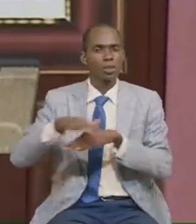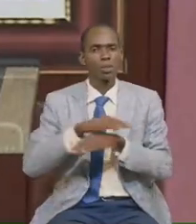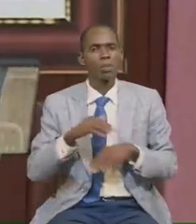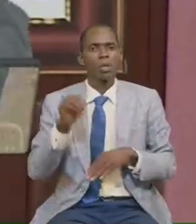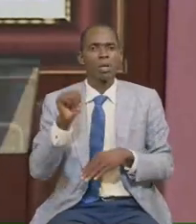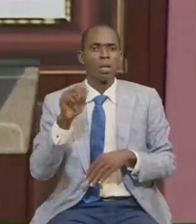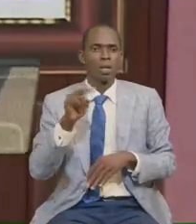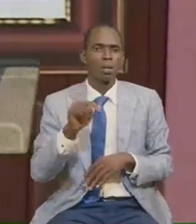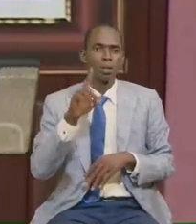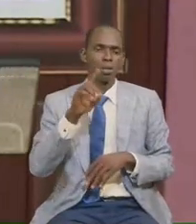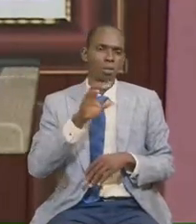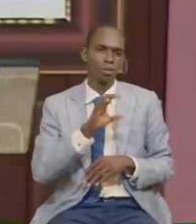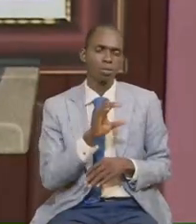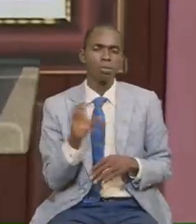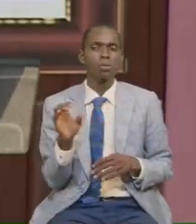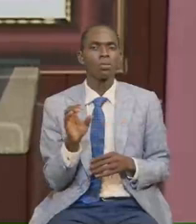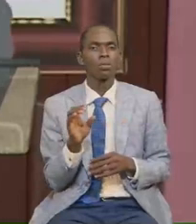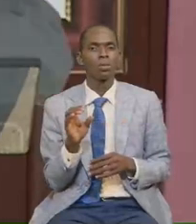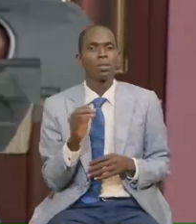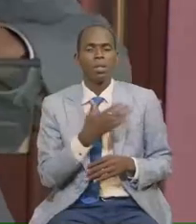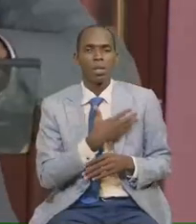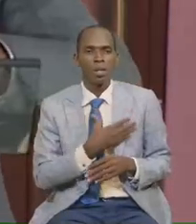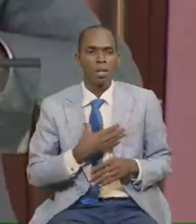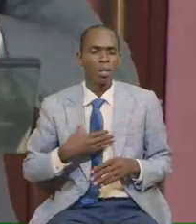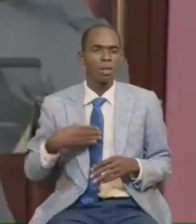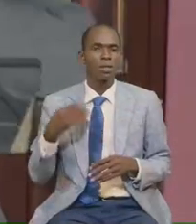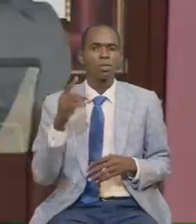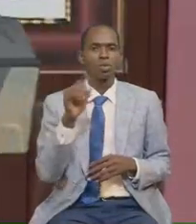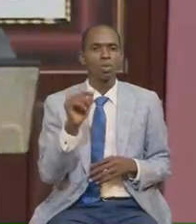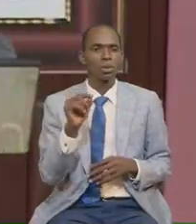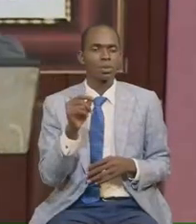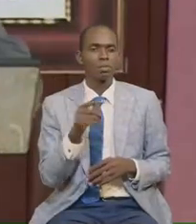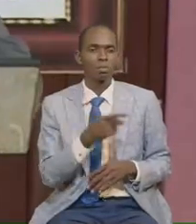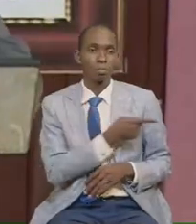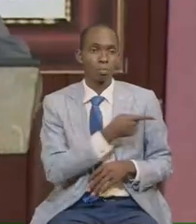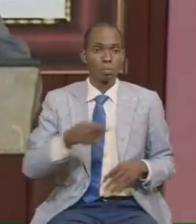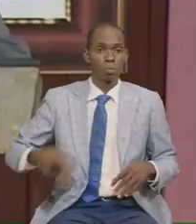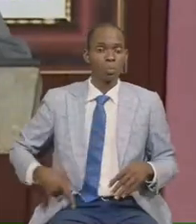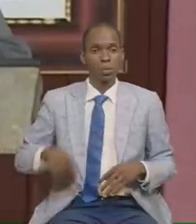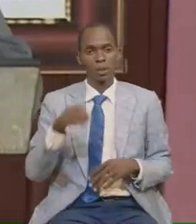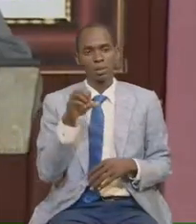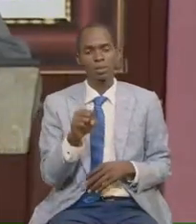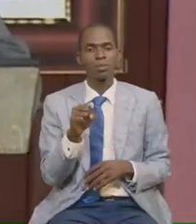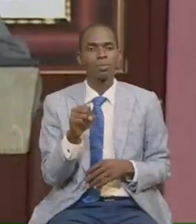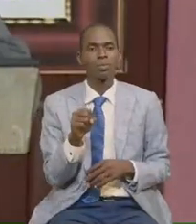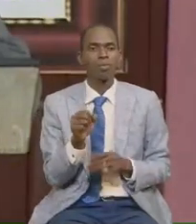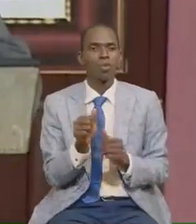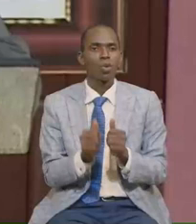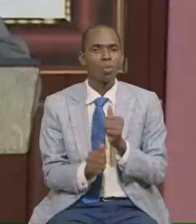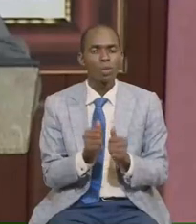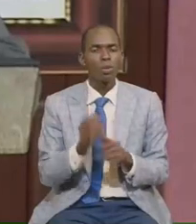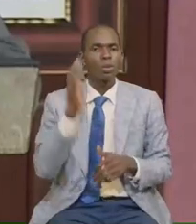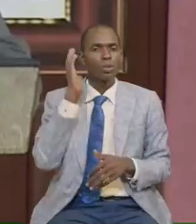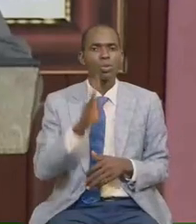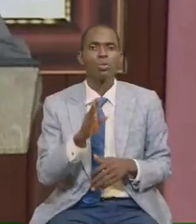Darius trouva bon d'établir sur le royaume 120 satrapes qui devait être dans tout le